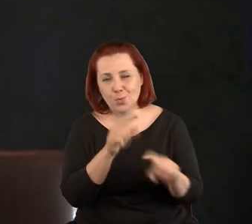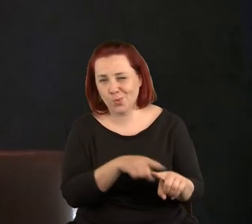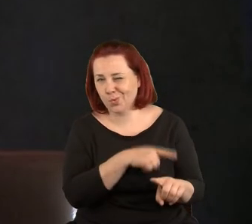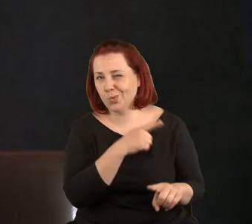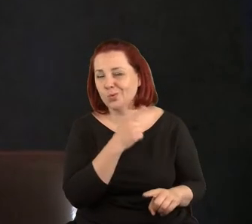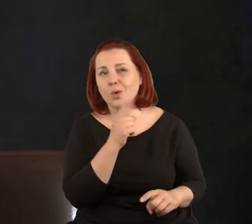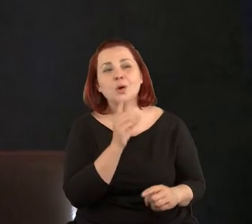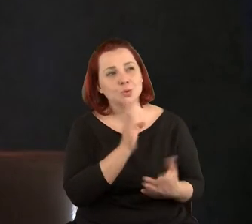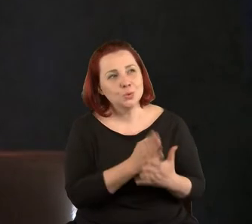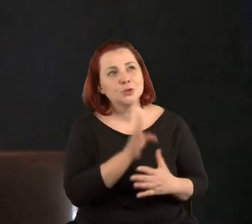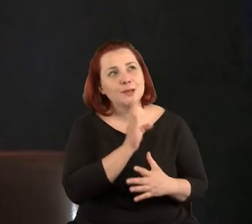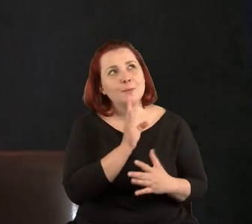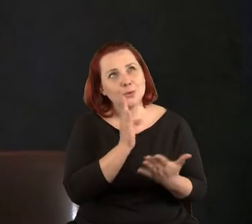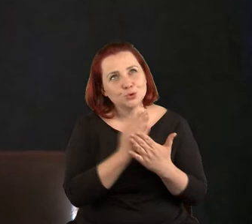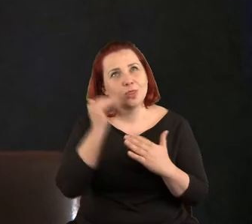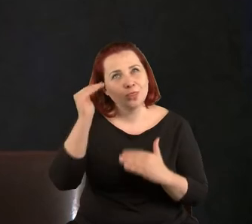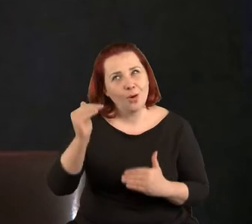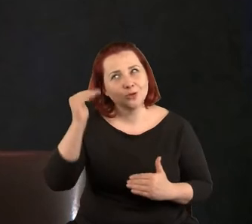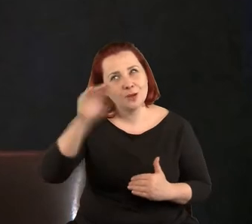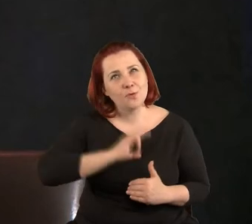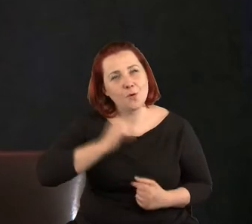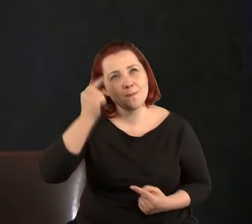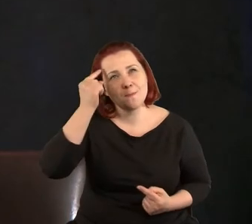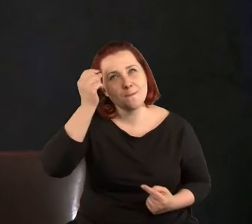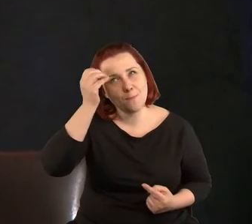Chyba dojrzałam do niej powoli, do tej mądrości.